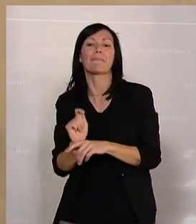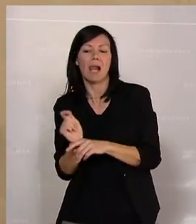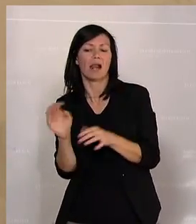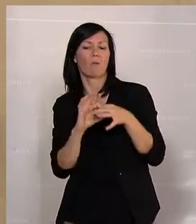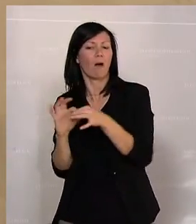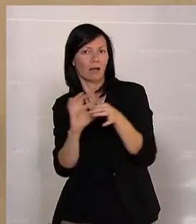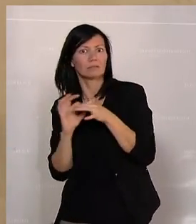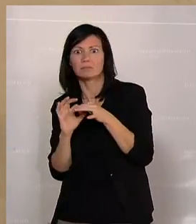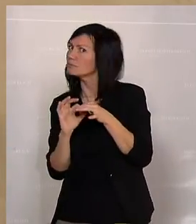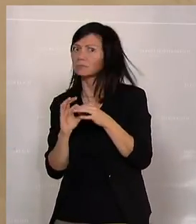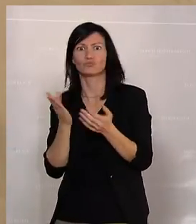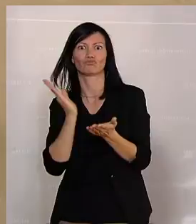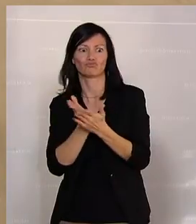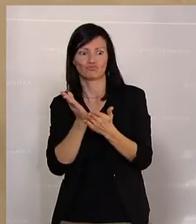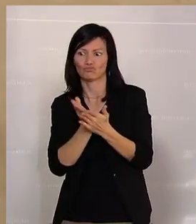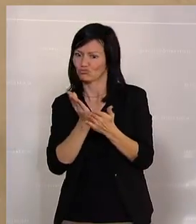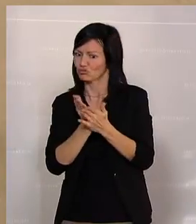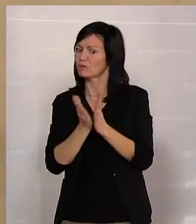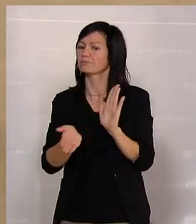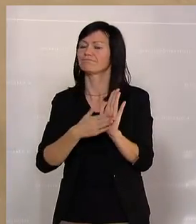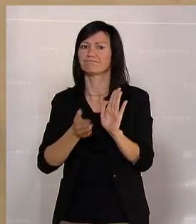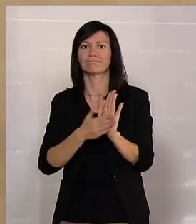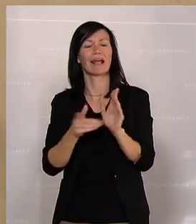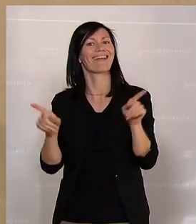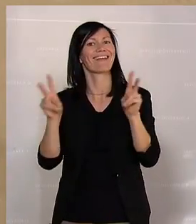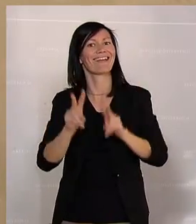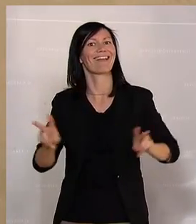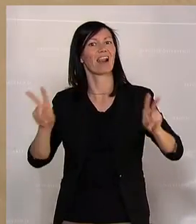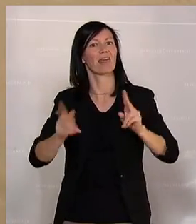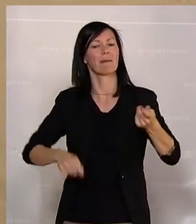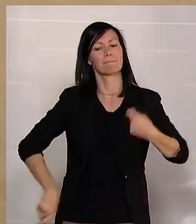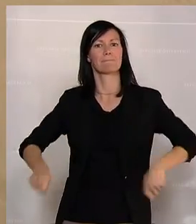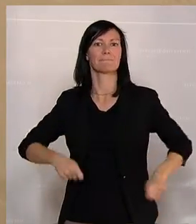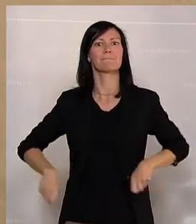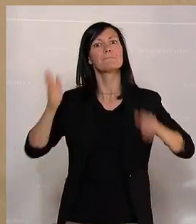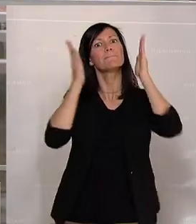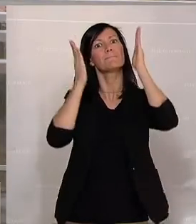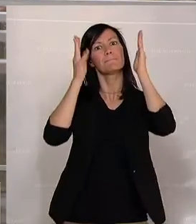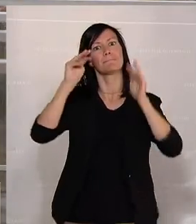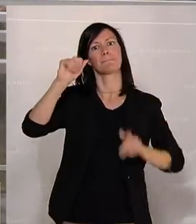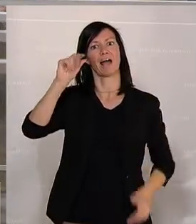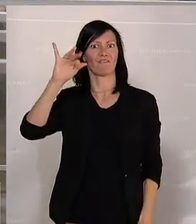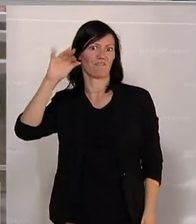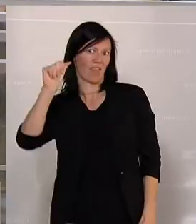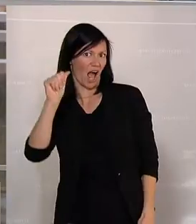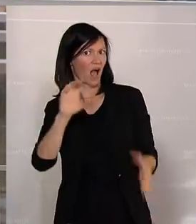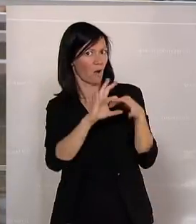schon in den Ansätzen von einer mafiösen Organisation. Denn